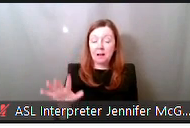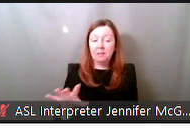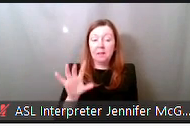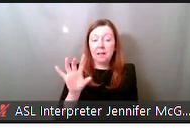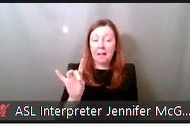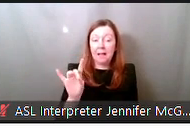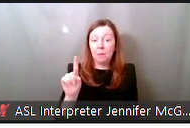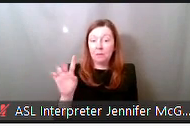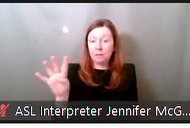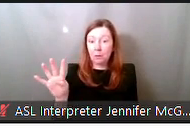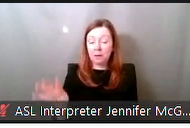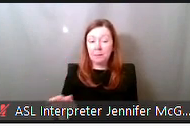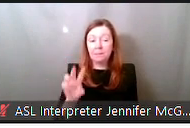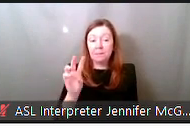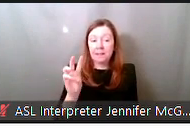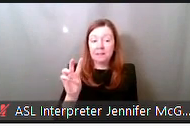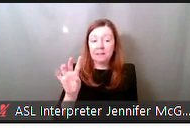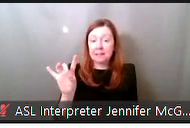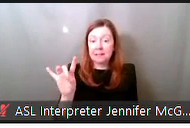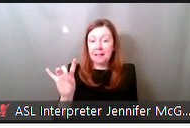你可以打